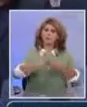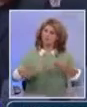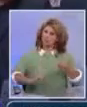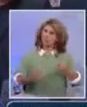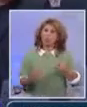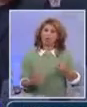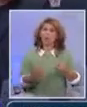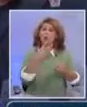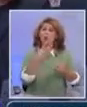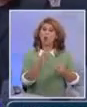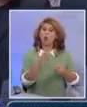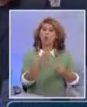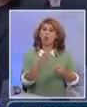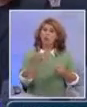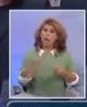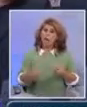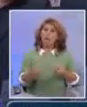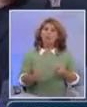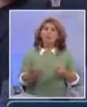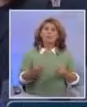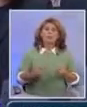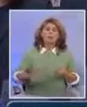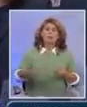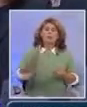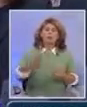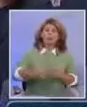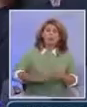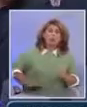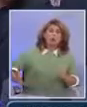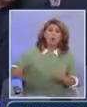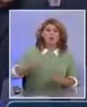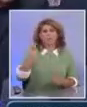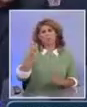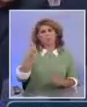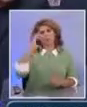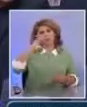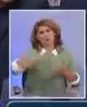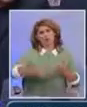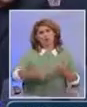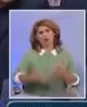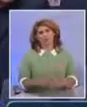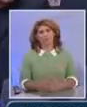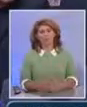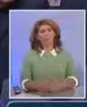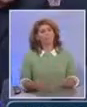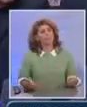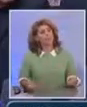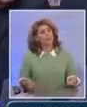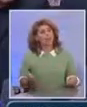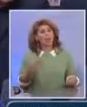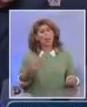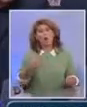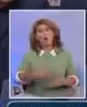πτυχιούχοι λόγω αυτής της εξοντοτικής για τον ελληνικό λαό πολιτικής των μνημονίων. Όμως ο